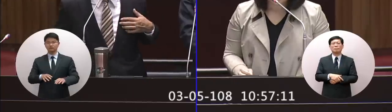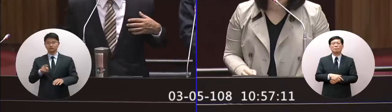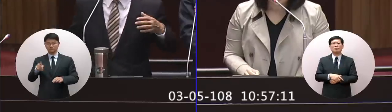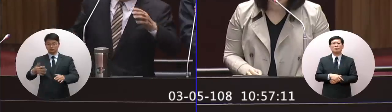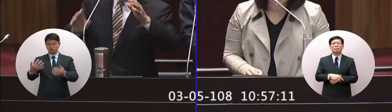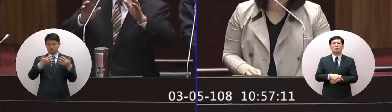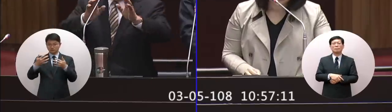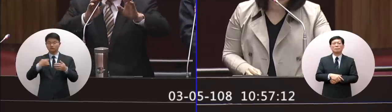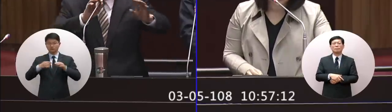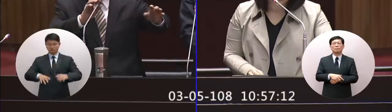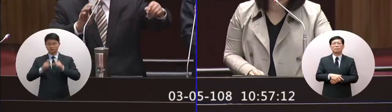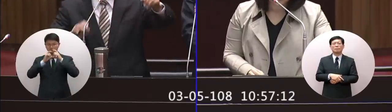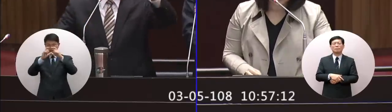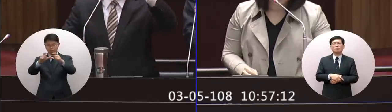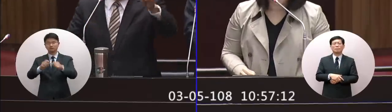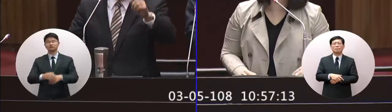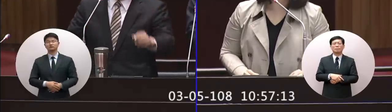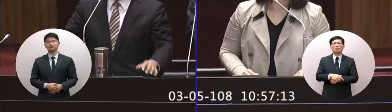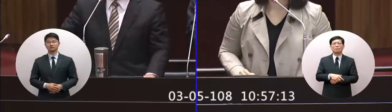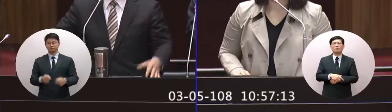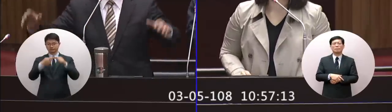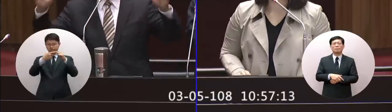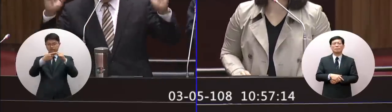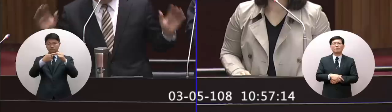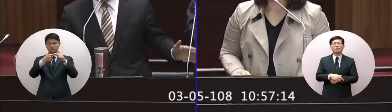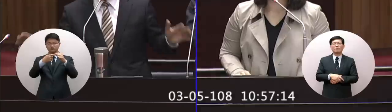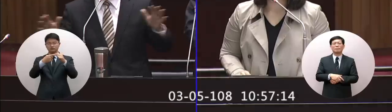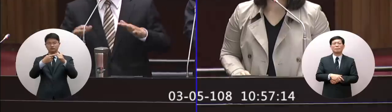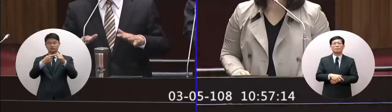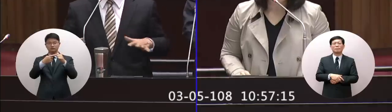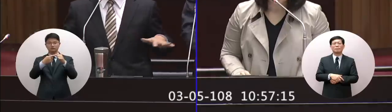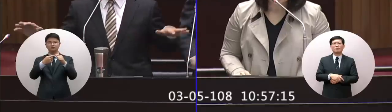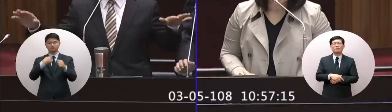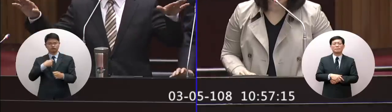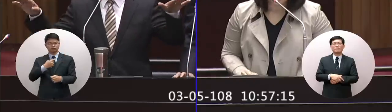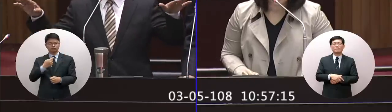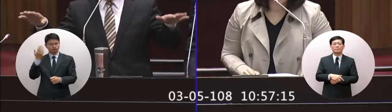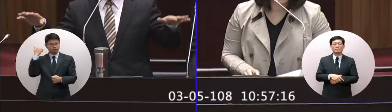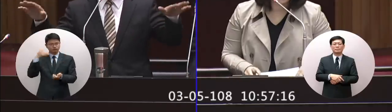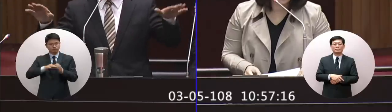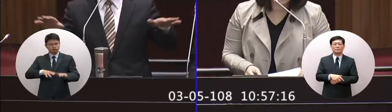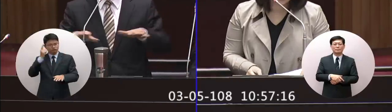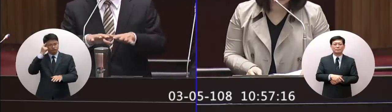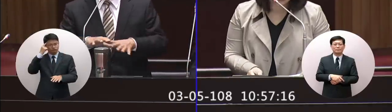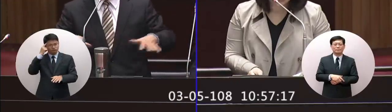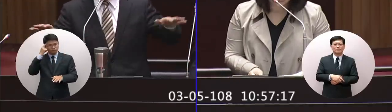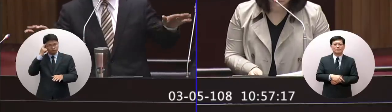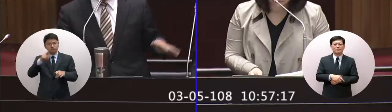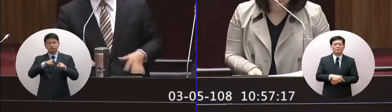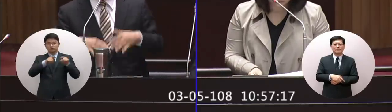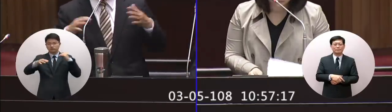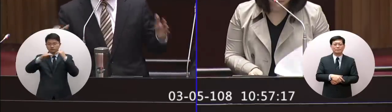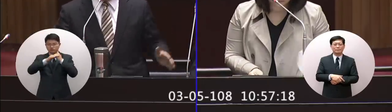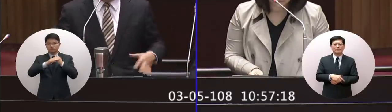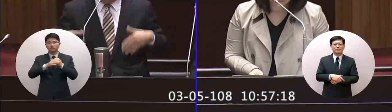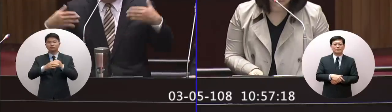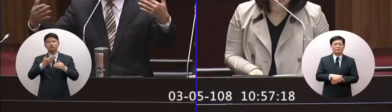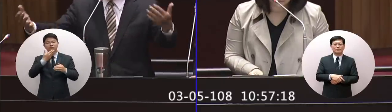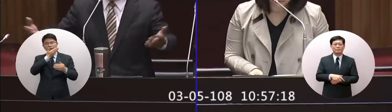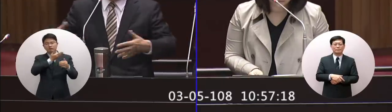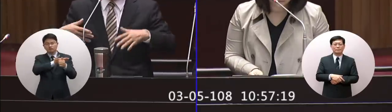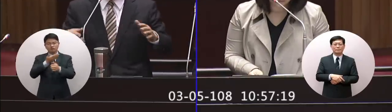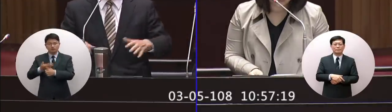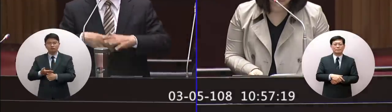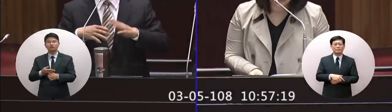答询了哈，那我现在来答。第一，我们一直认为平等互惠、学术交